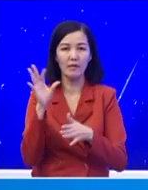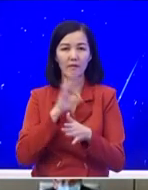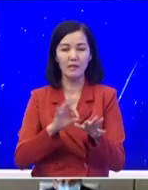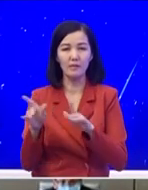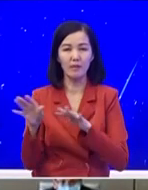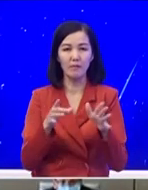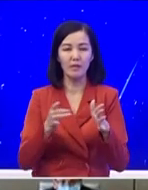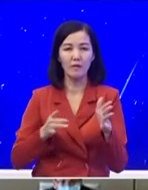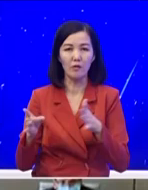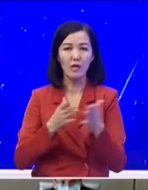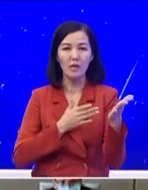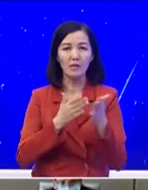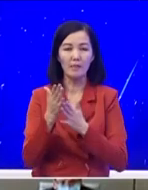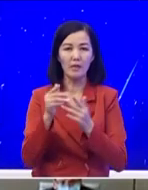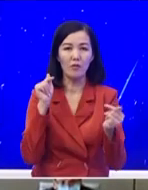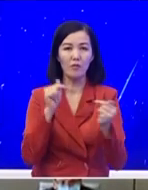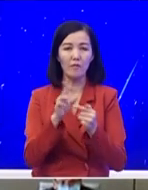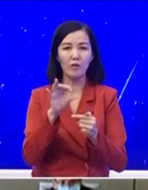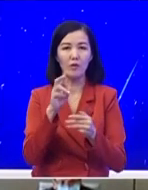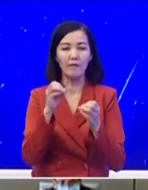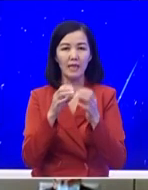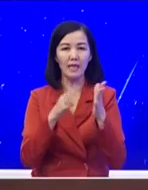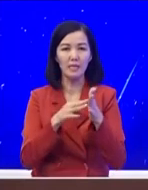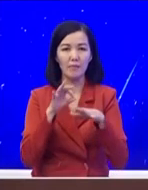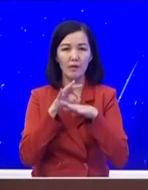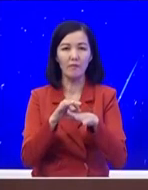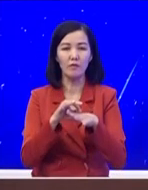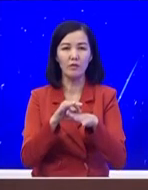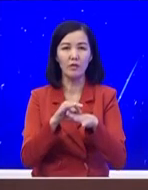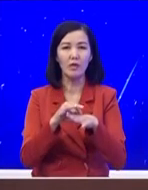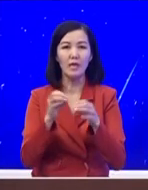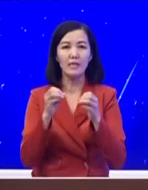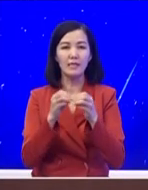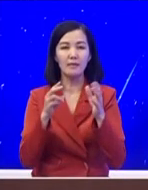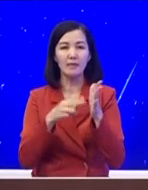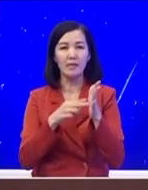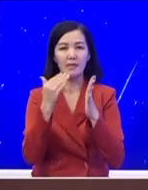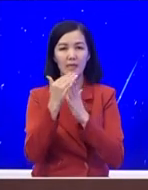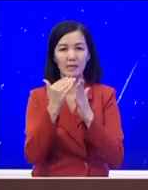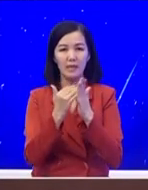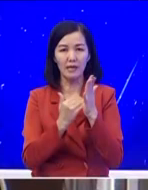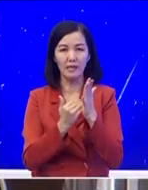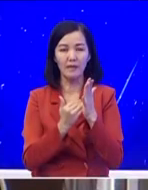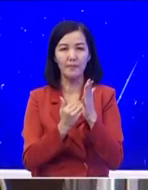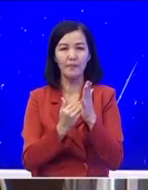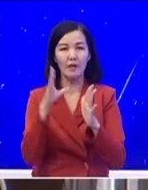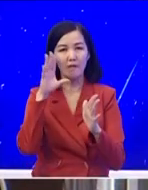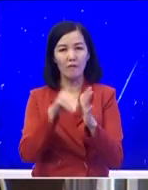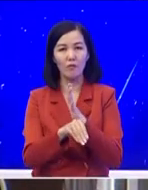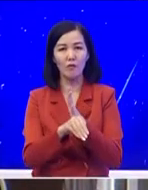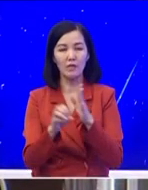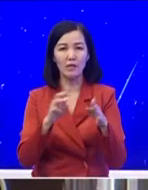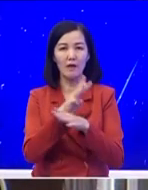в регионах, направленных на борьбу с COVID-19. Он проводится по 17 индикаторам. В их числе входят